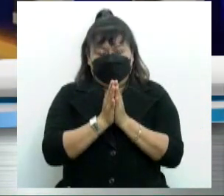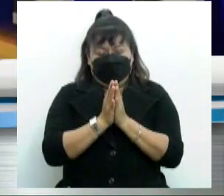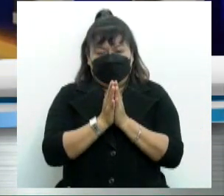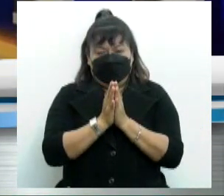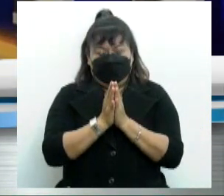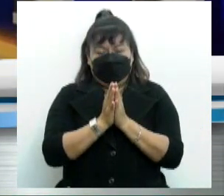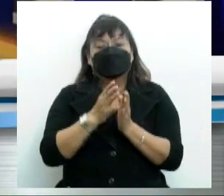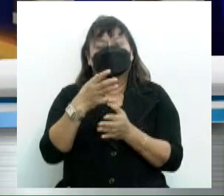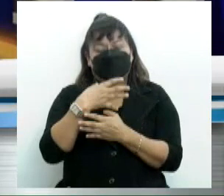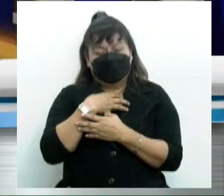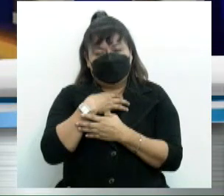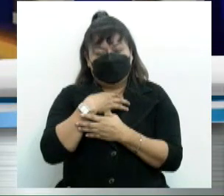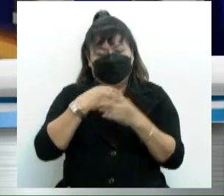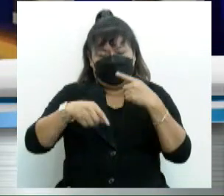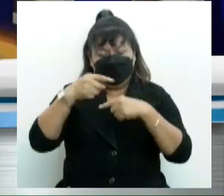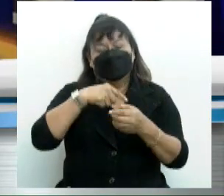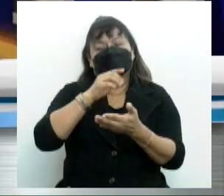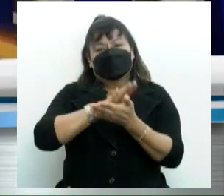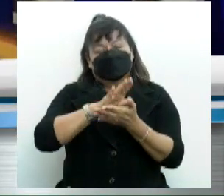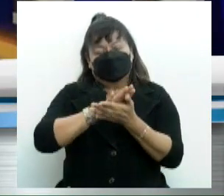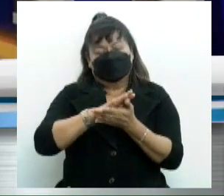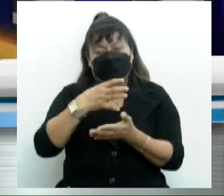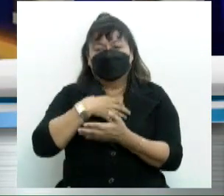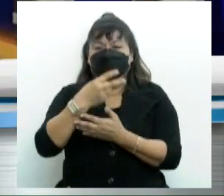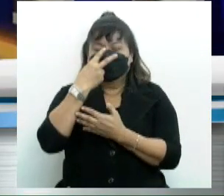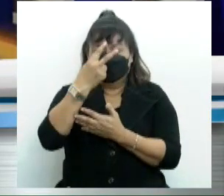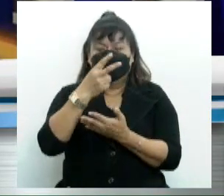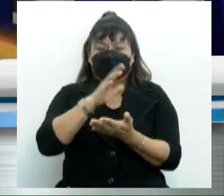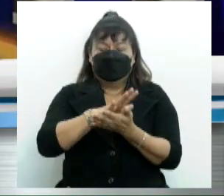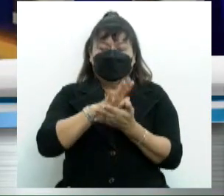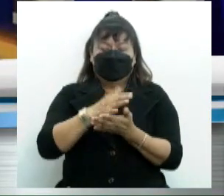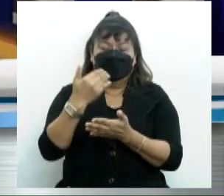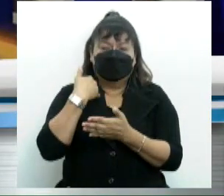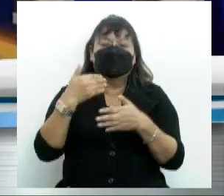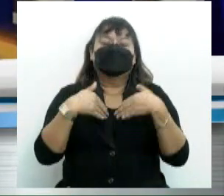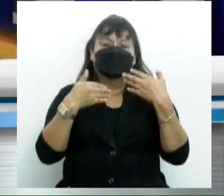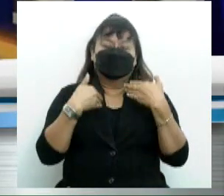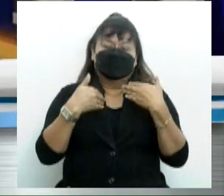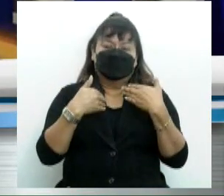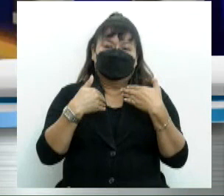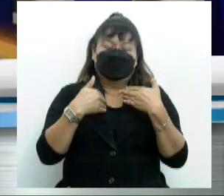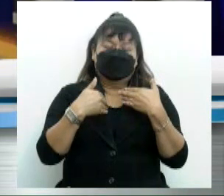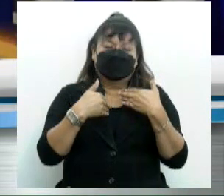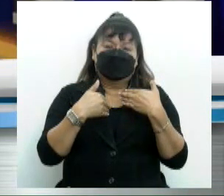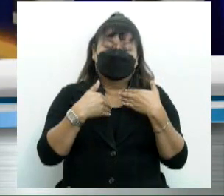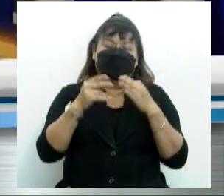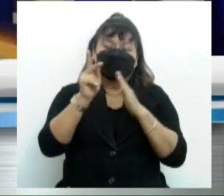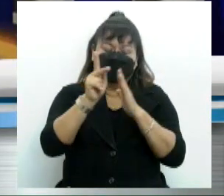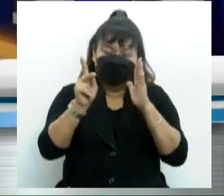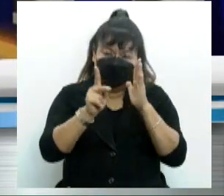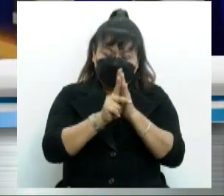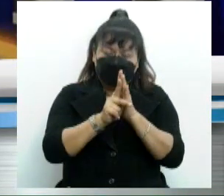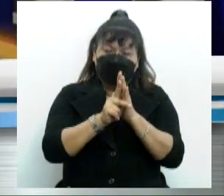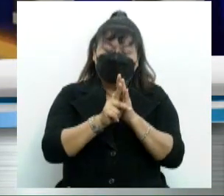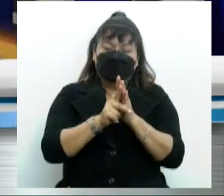ต้องปรารถนาที่อยากมาโรงเรียนแล้วอยากเห็นโรงเรียนนั้นเป็นโรงเรียนแห่งความสุขบุญกลไกกติกาที่ทุกคนตกลงกัน